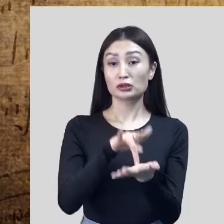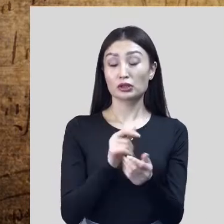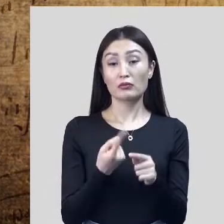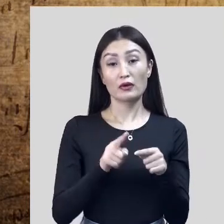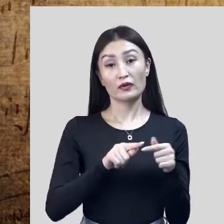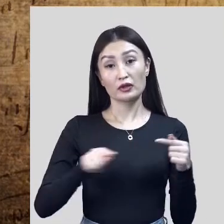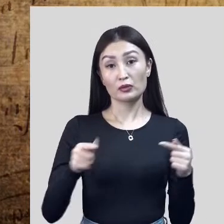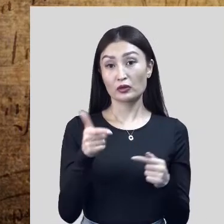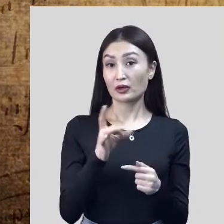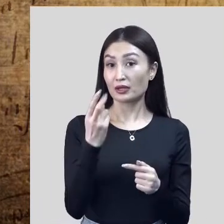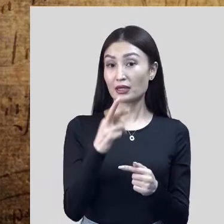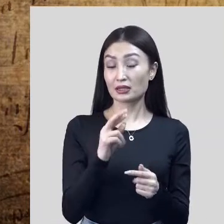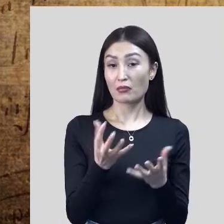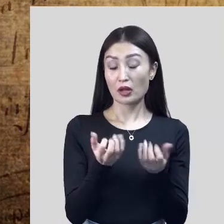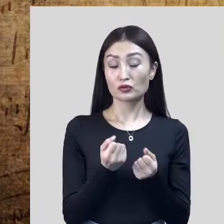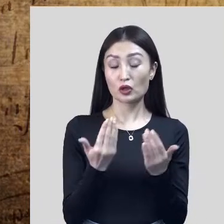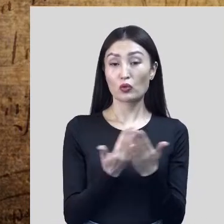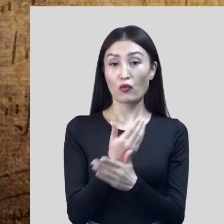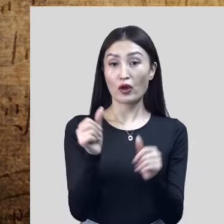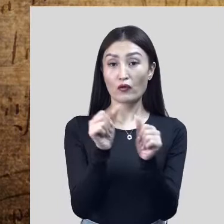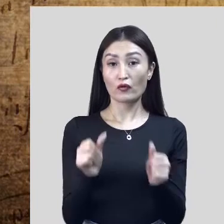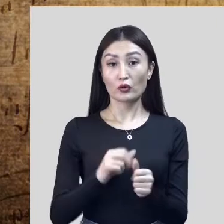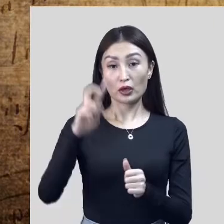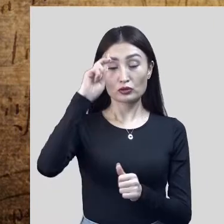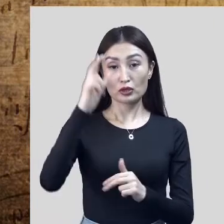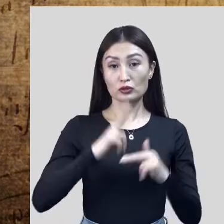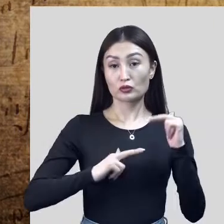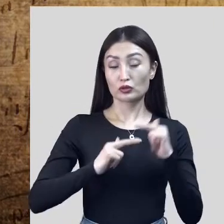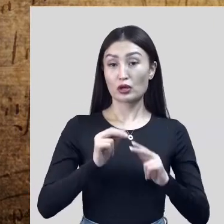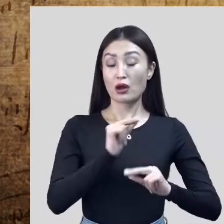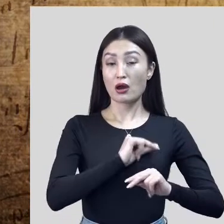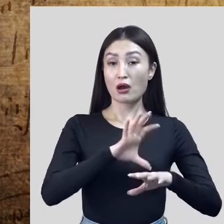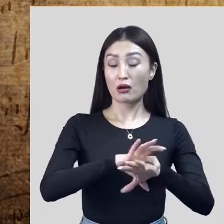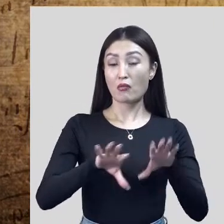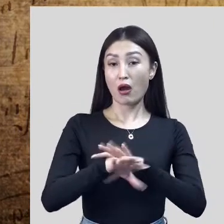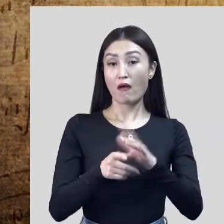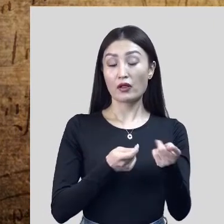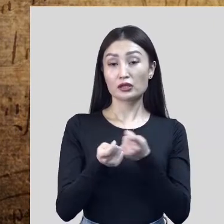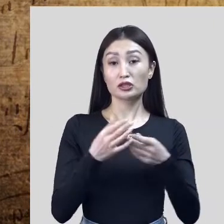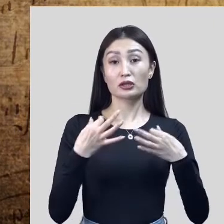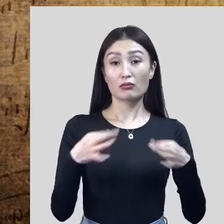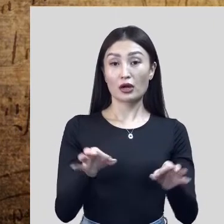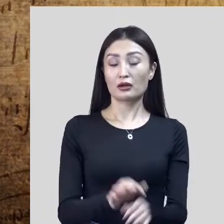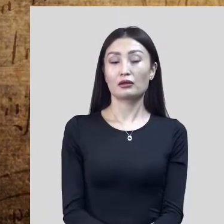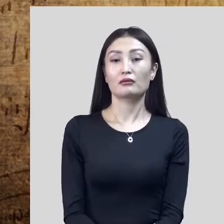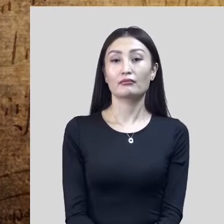этот период в Греции получает развитие новая форма государственного устройства – рабовладельческая демократия.